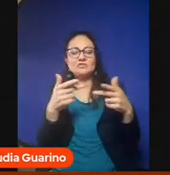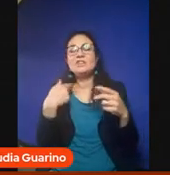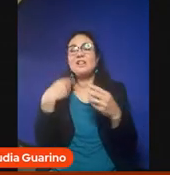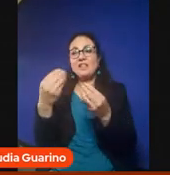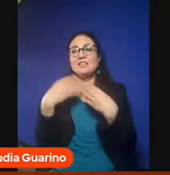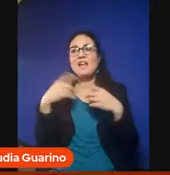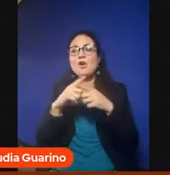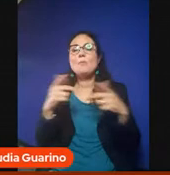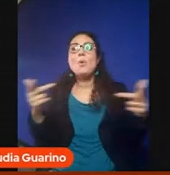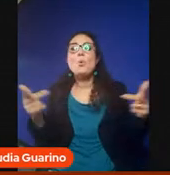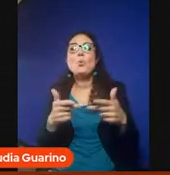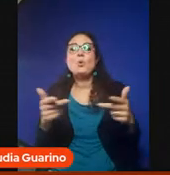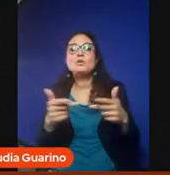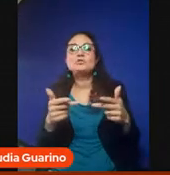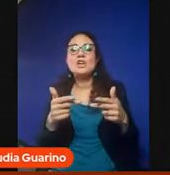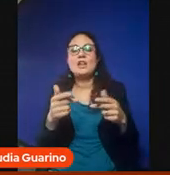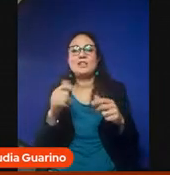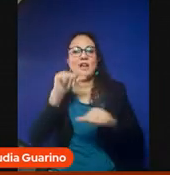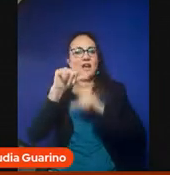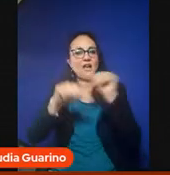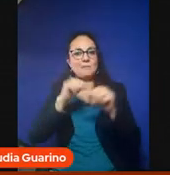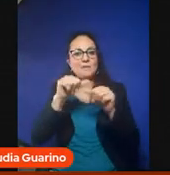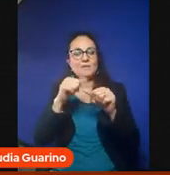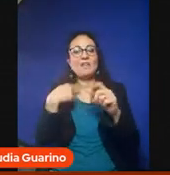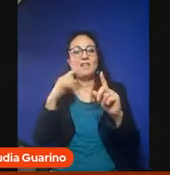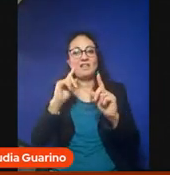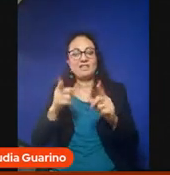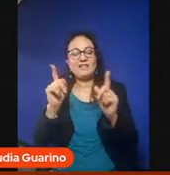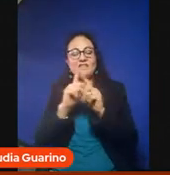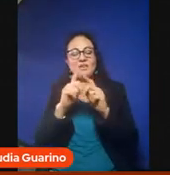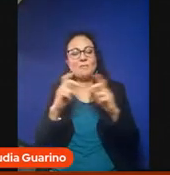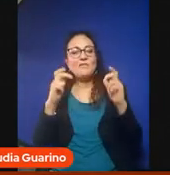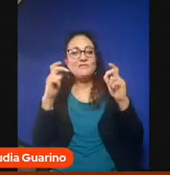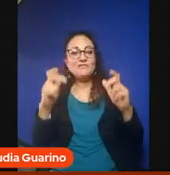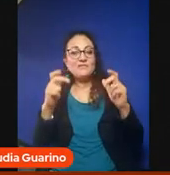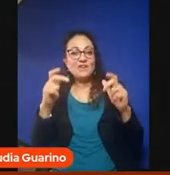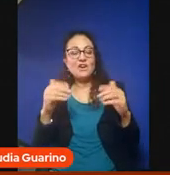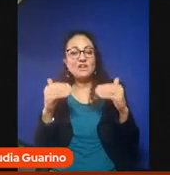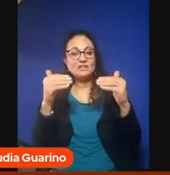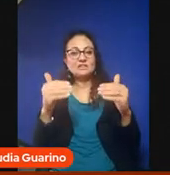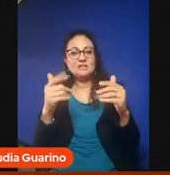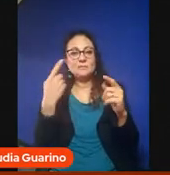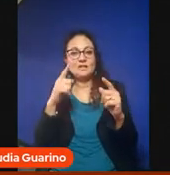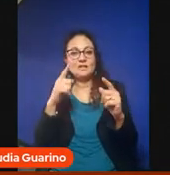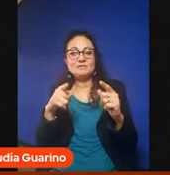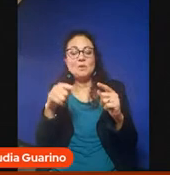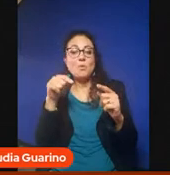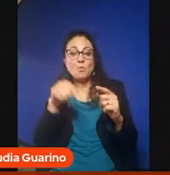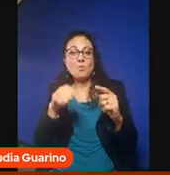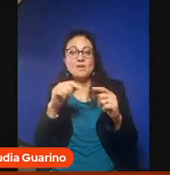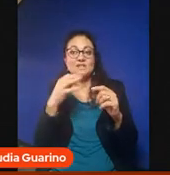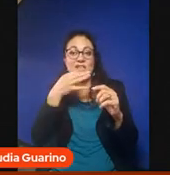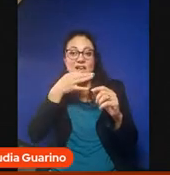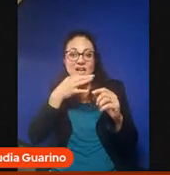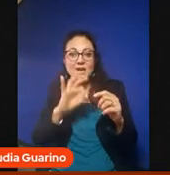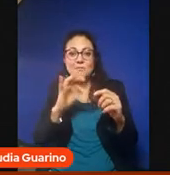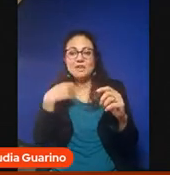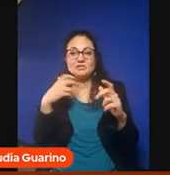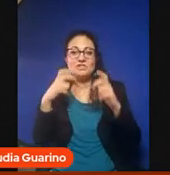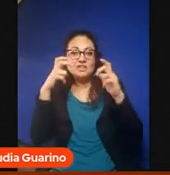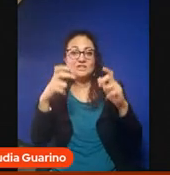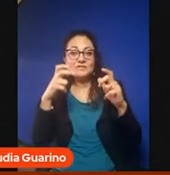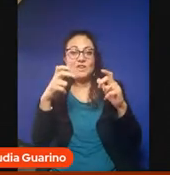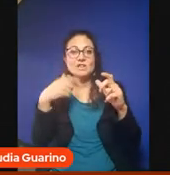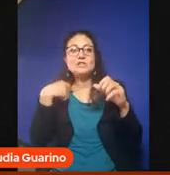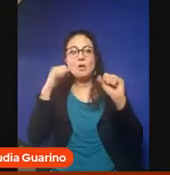e saremo veramente resilienti se questa resilienza la otterremo lavorando insieme, no?